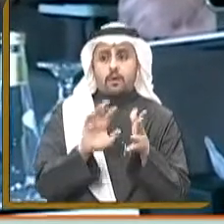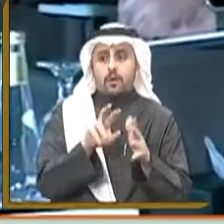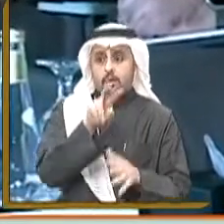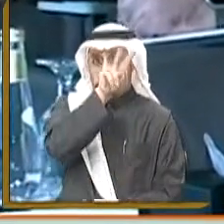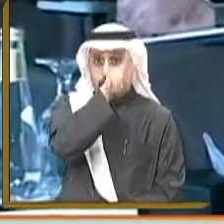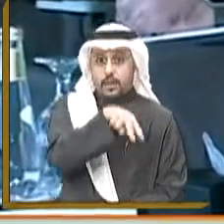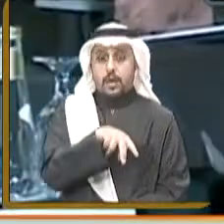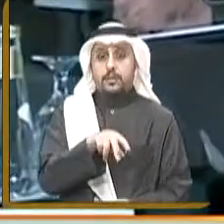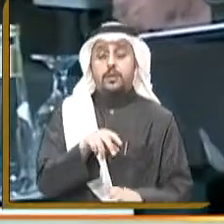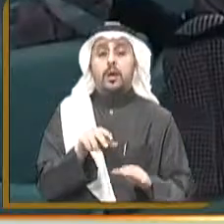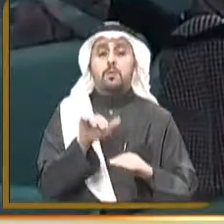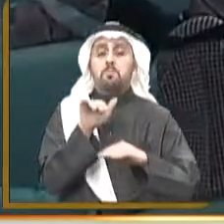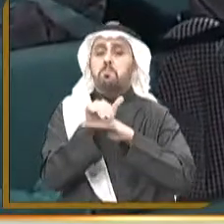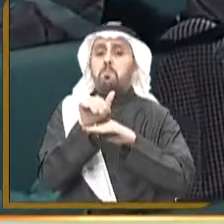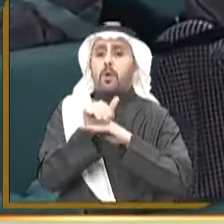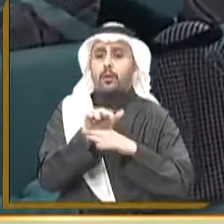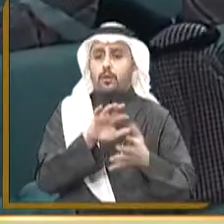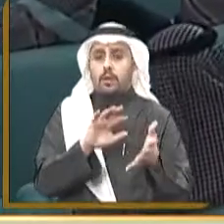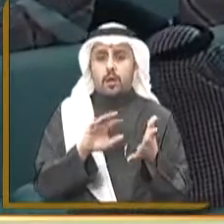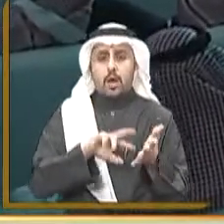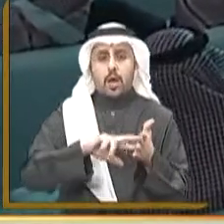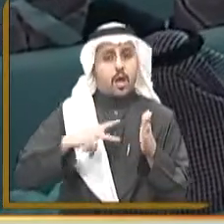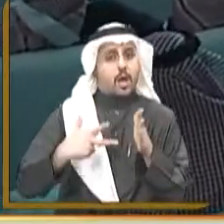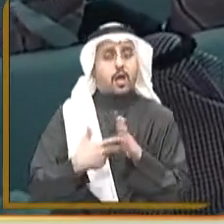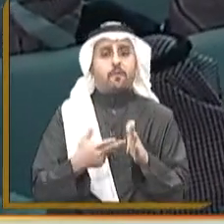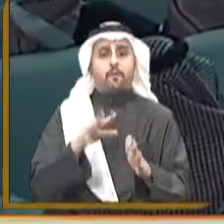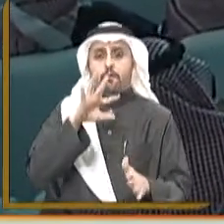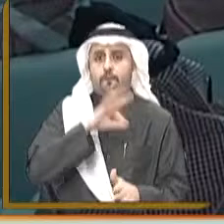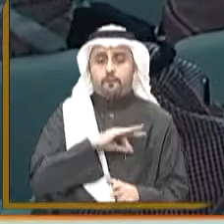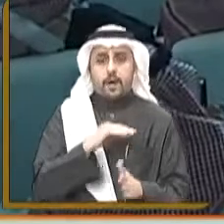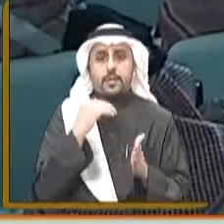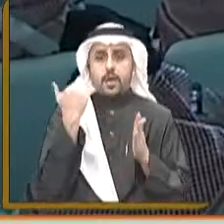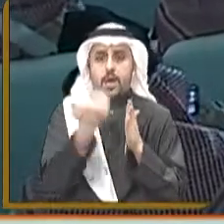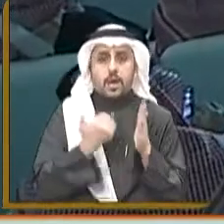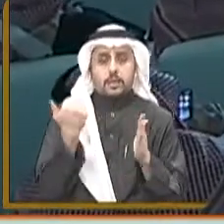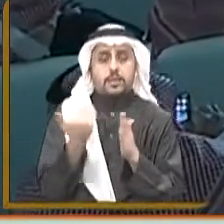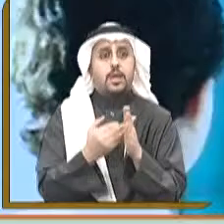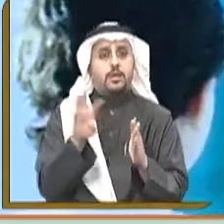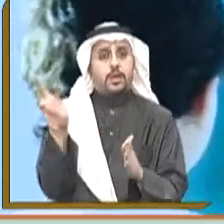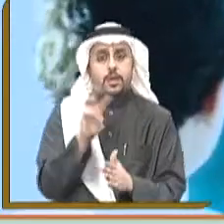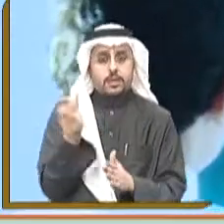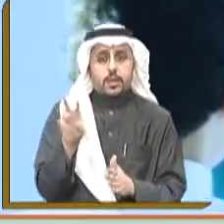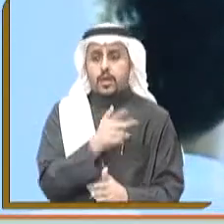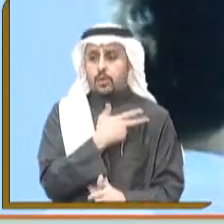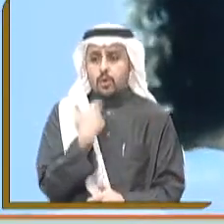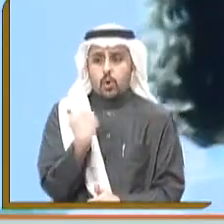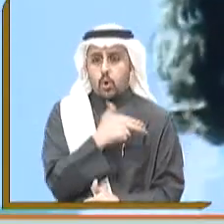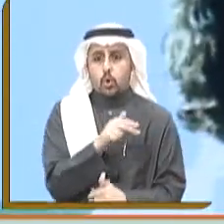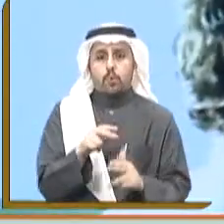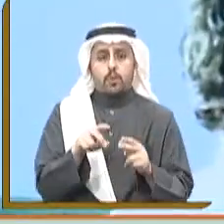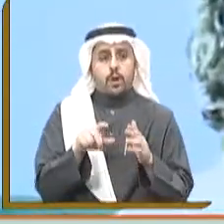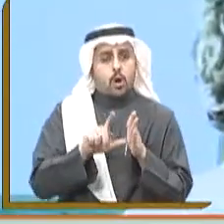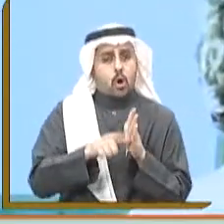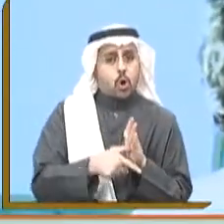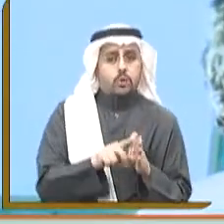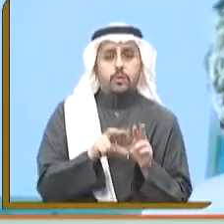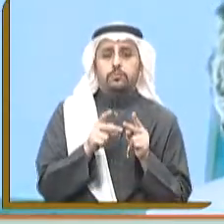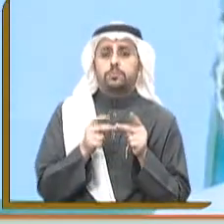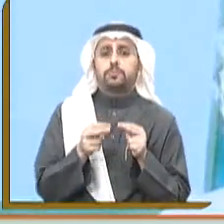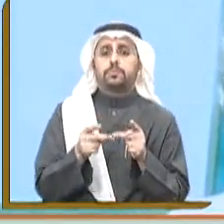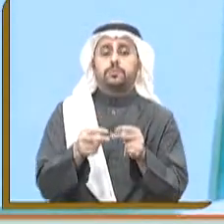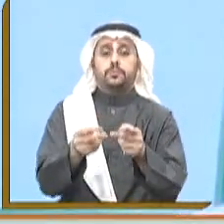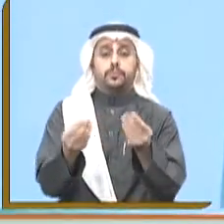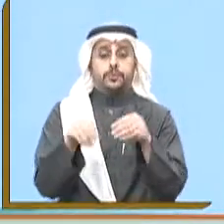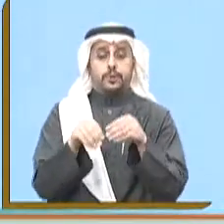أثر الخدمات الحكومية على المواطن والقطاع الخاص وتناول خطط تلك الجهات